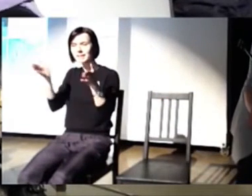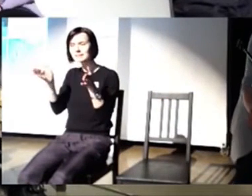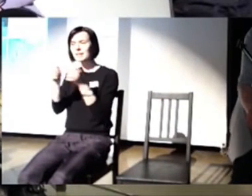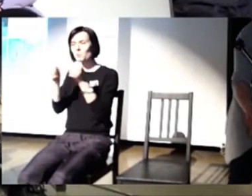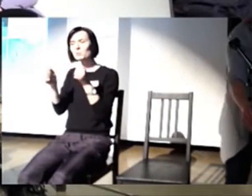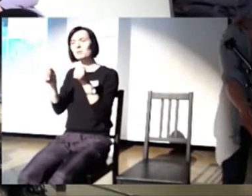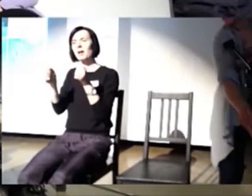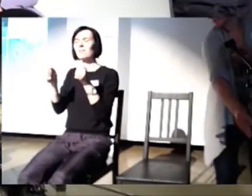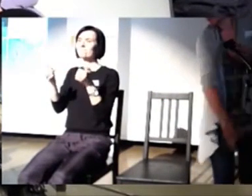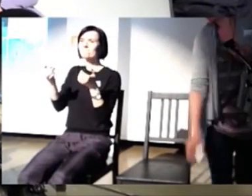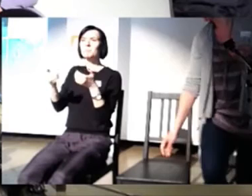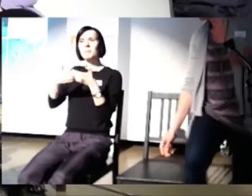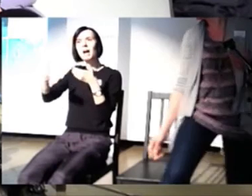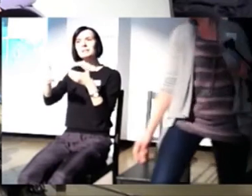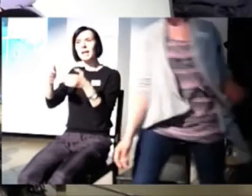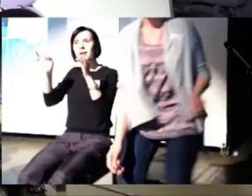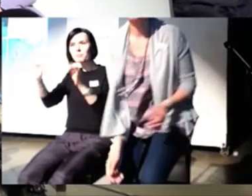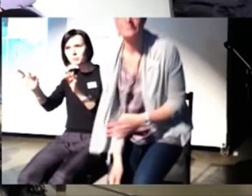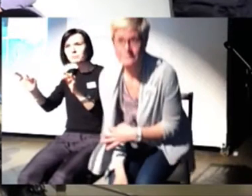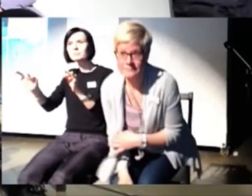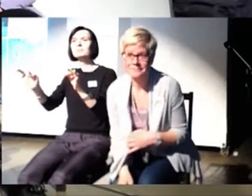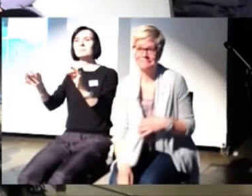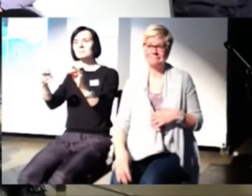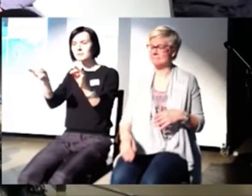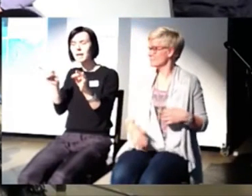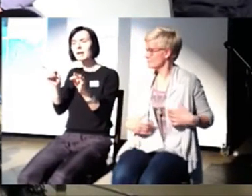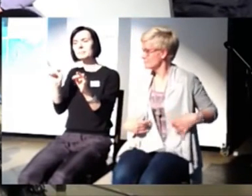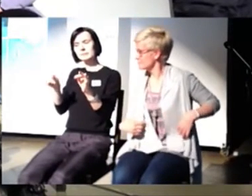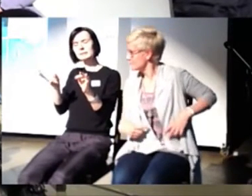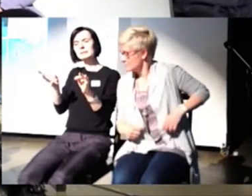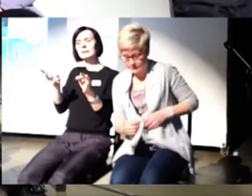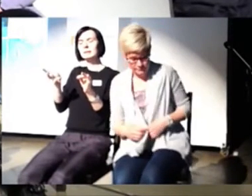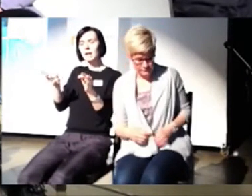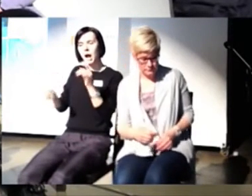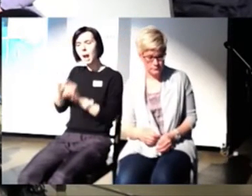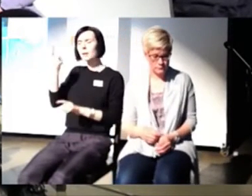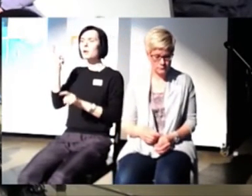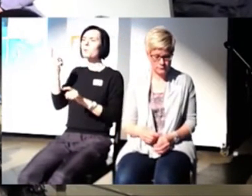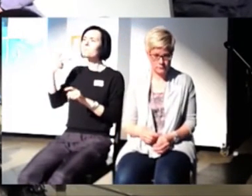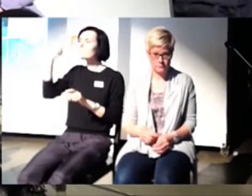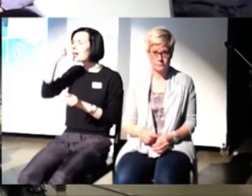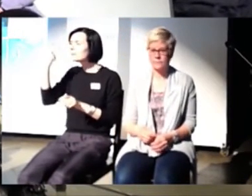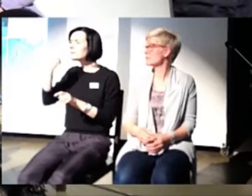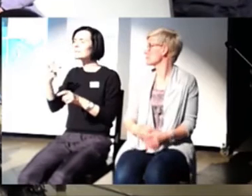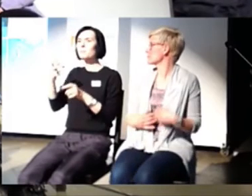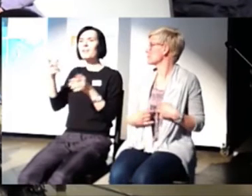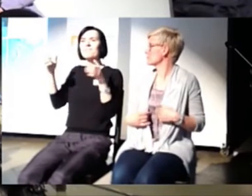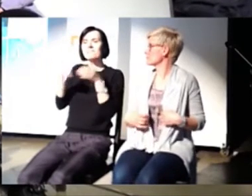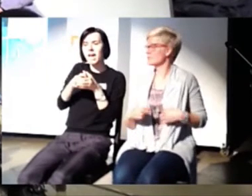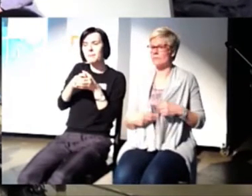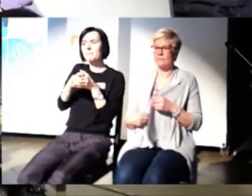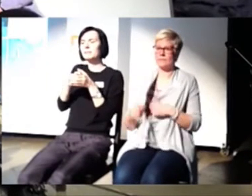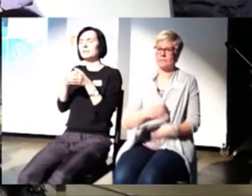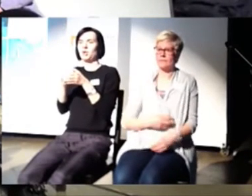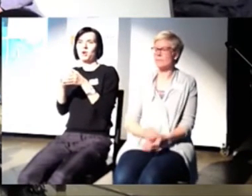päätetty lähteä hakemaan tällaiseenkin paikkaan vähemmistö- ja marginaalitaiteilijoita. Mä itse, kun mä liikun kepeillä, niin